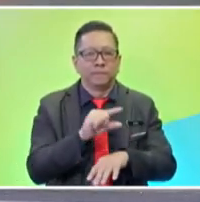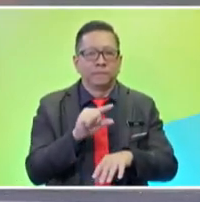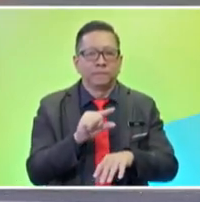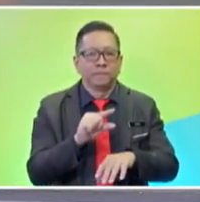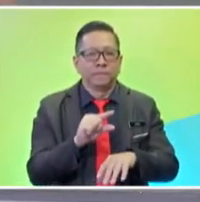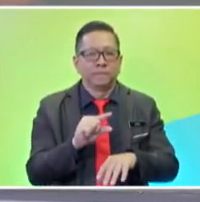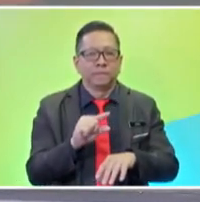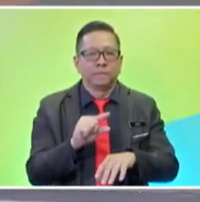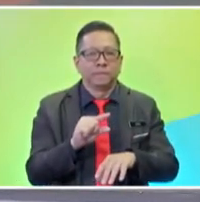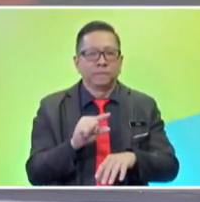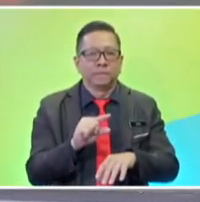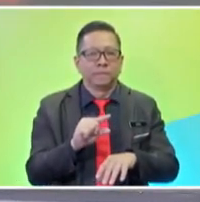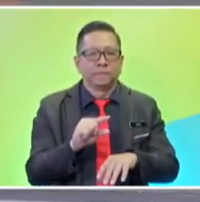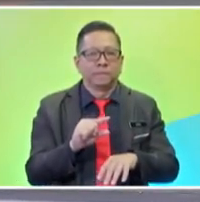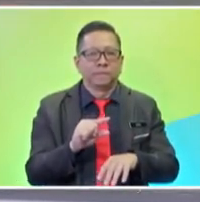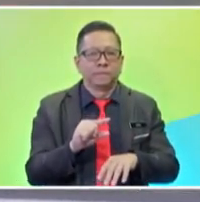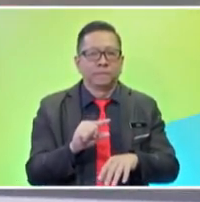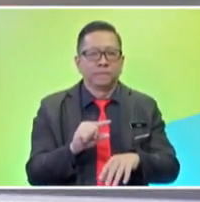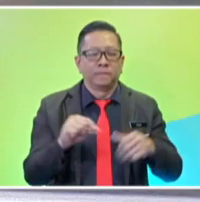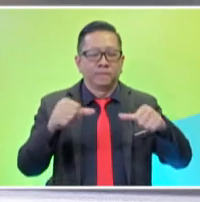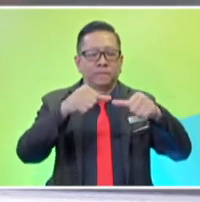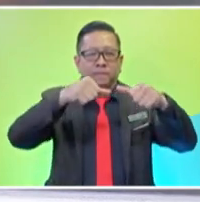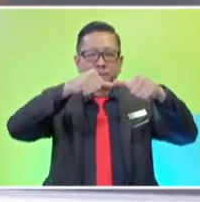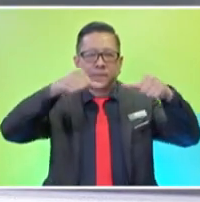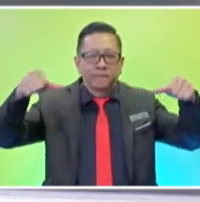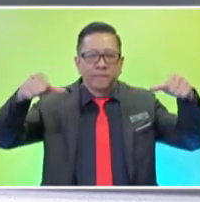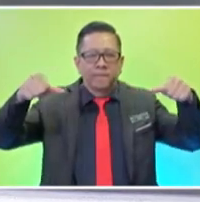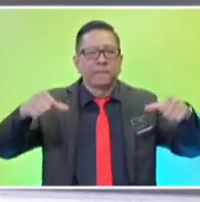Apa plastik ataupun pita